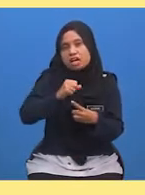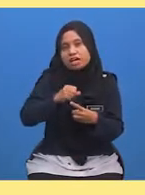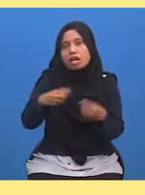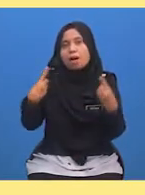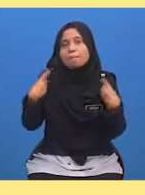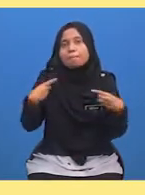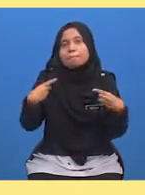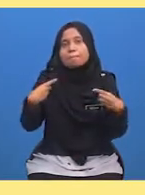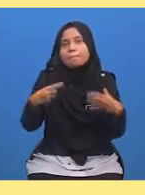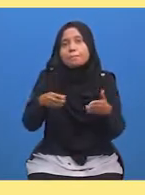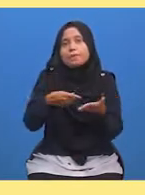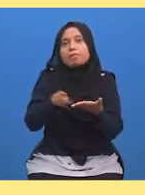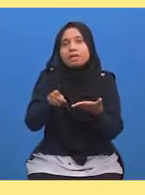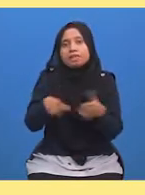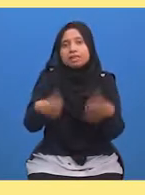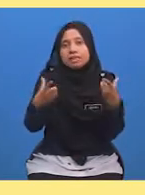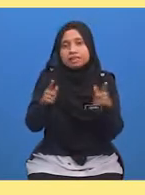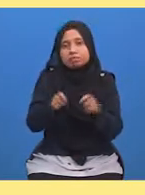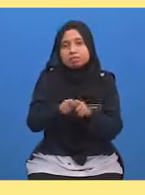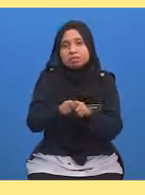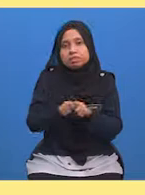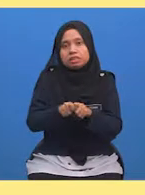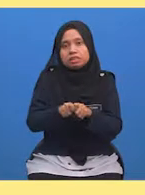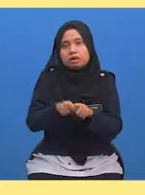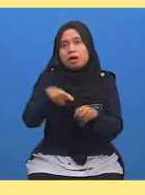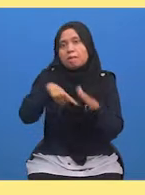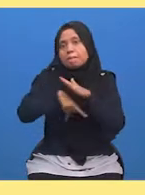lain seperti perbelanjaan